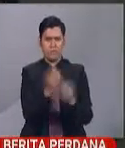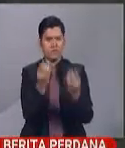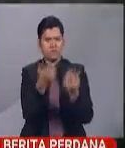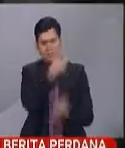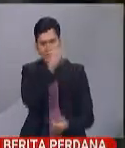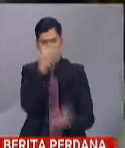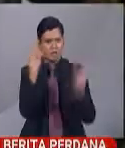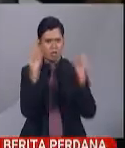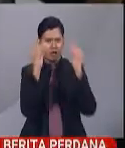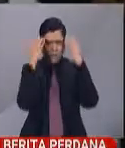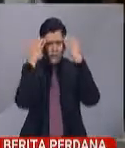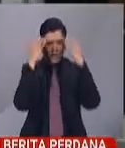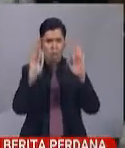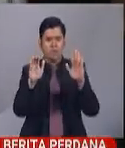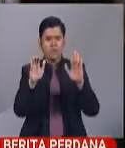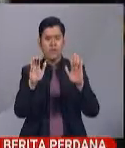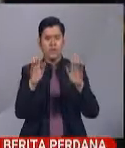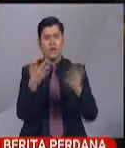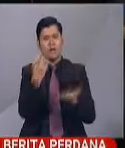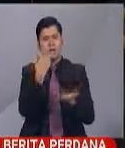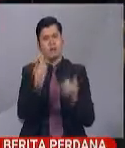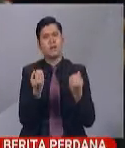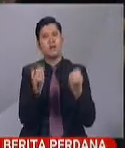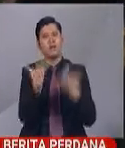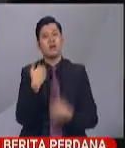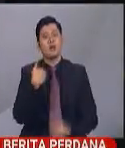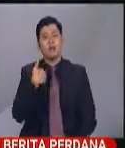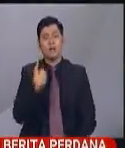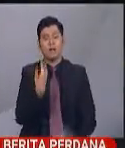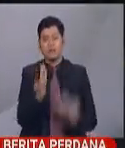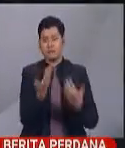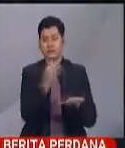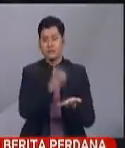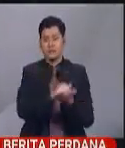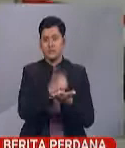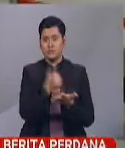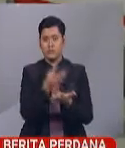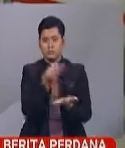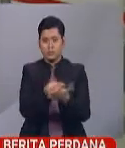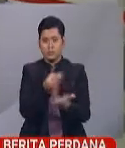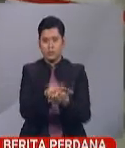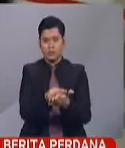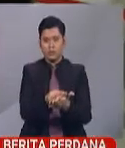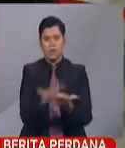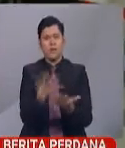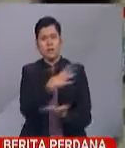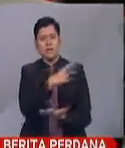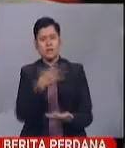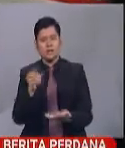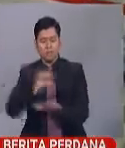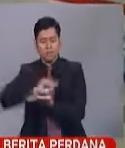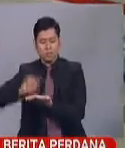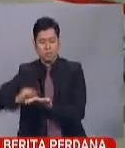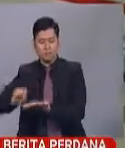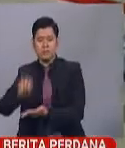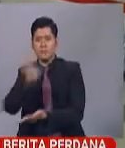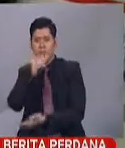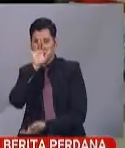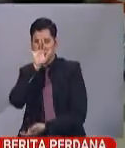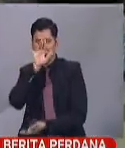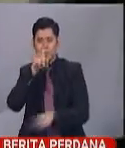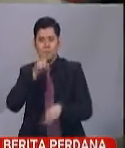tidak tahu Baki account miliknya turut dipetik ai-isuzu tuntutan tanda tangan palsu oleh pihak pembelaan